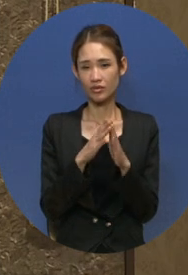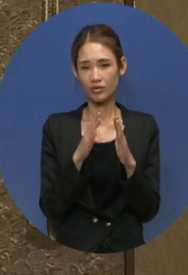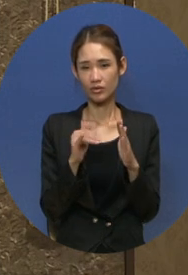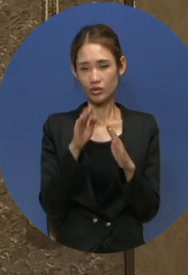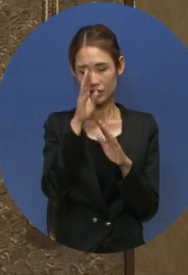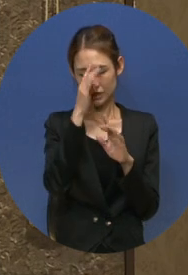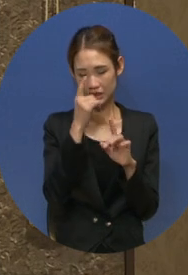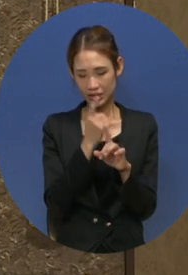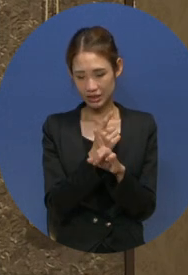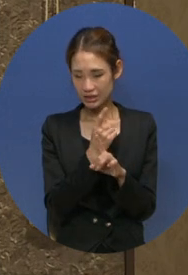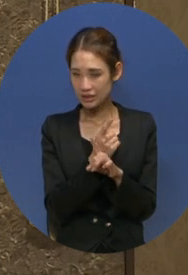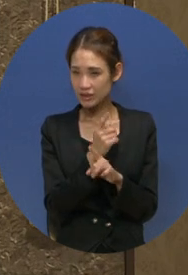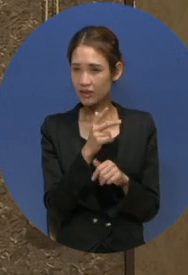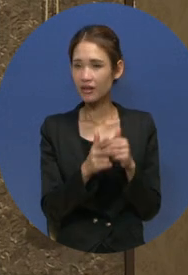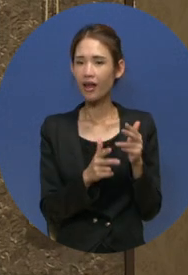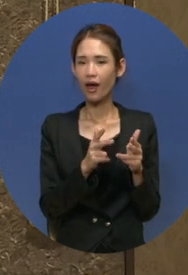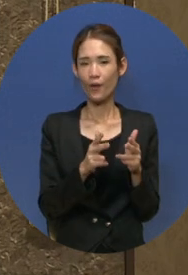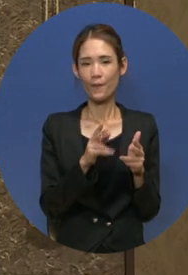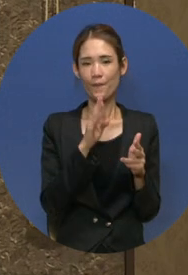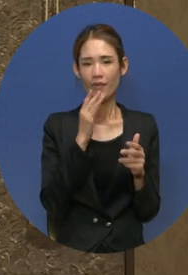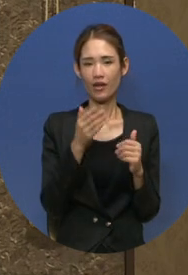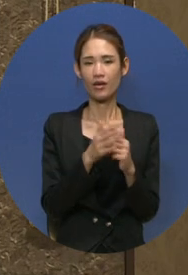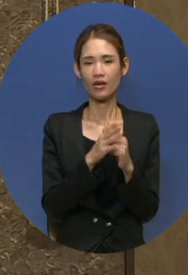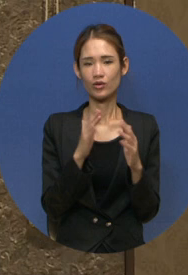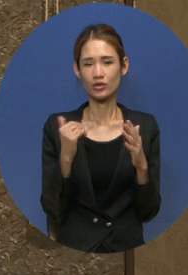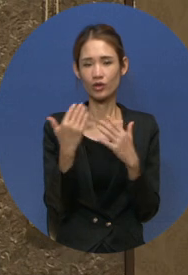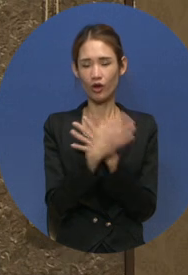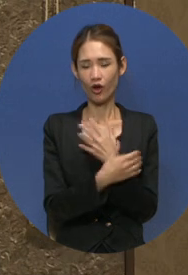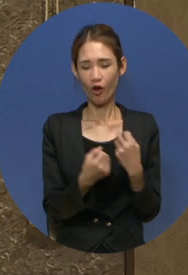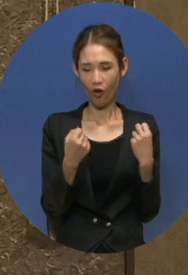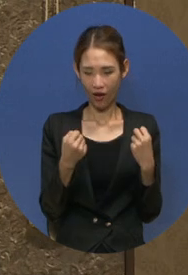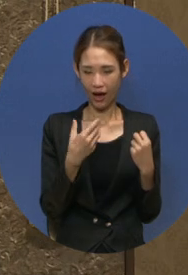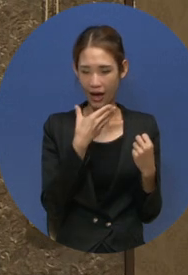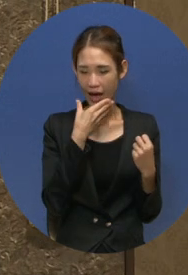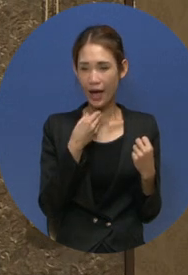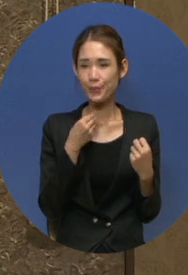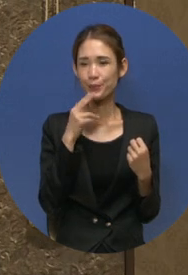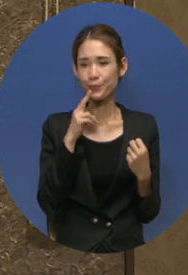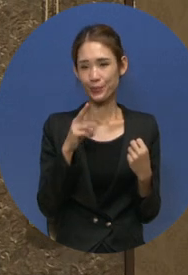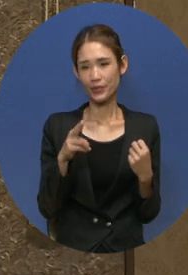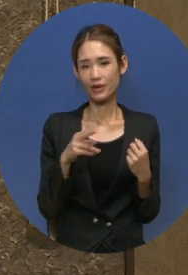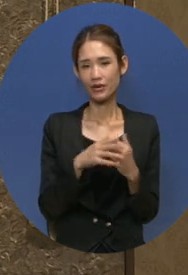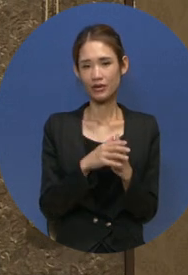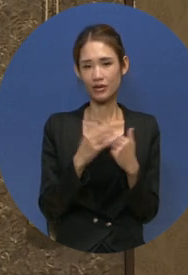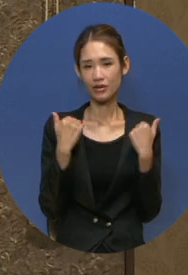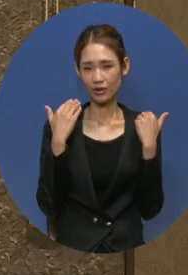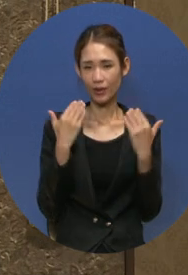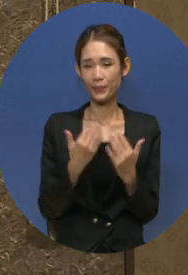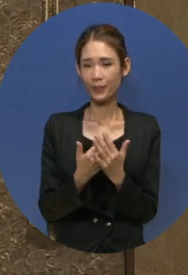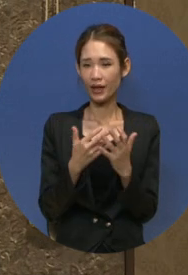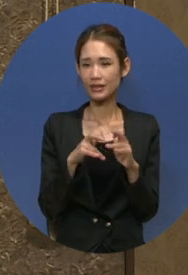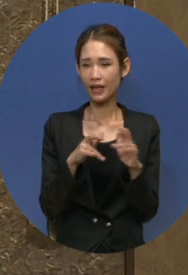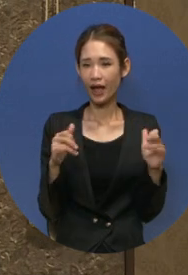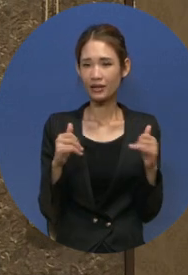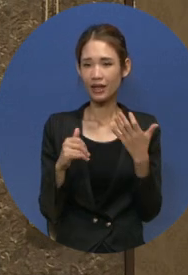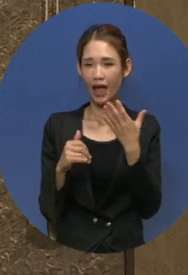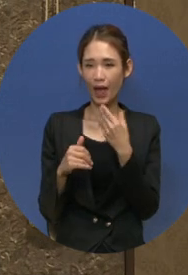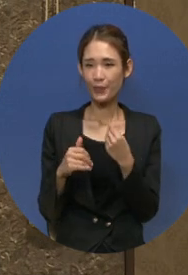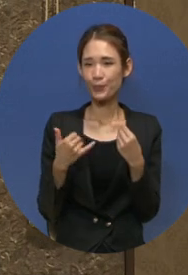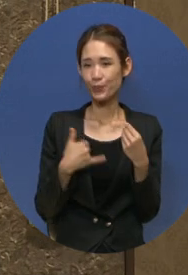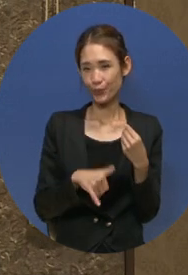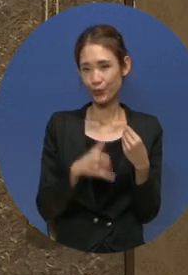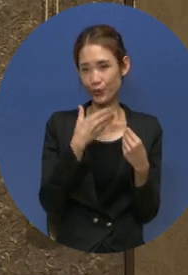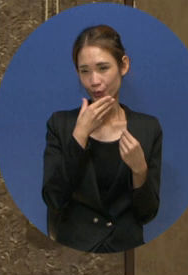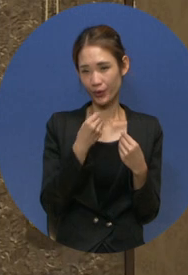이 가족의 그 이 힐링 사업이긴 하지만 가족이 건강하고 행복해야 발달장애 자녀도 행복하고 건강하거든요. 맞습니다.